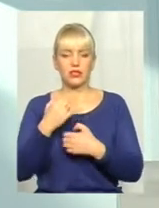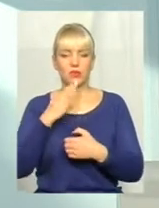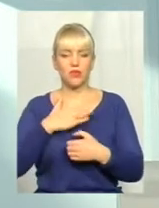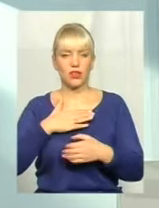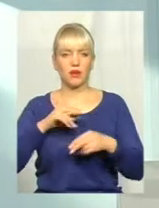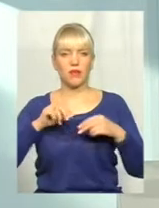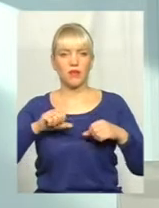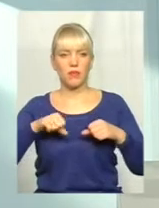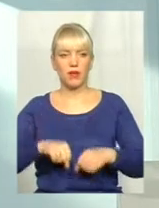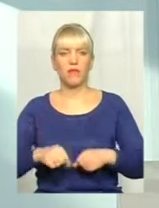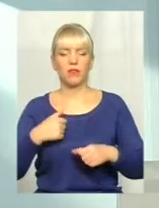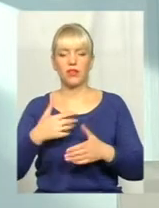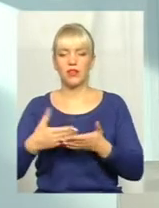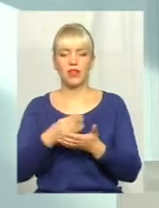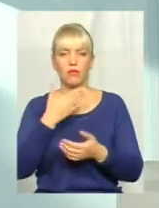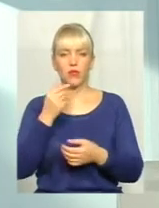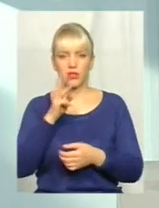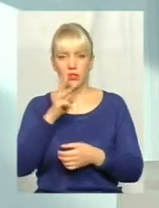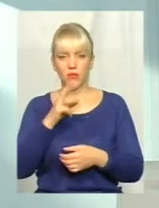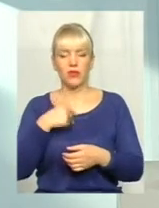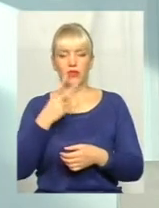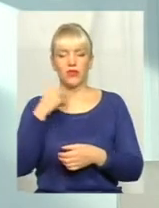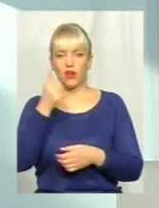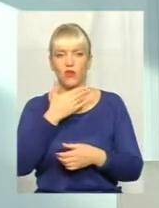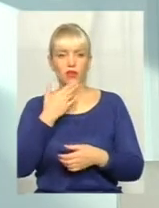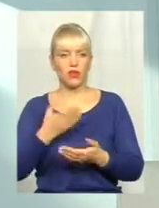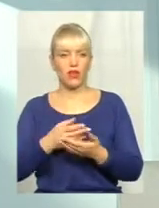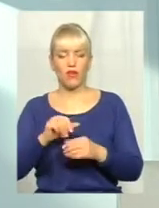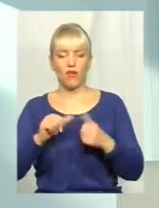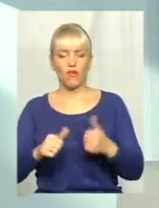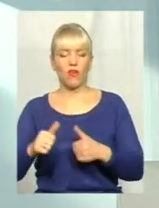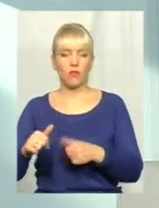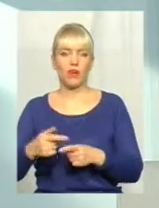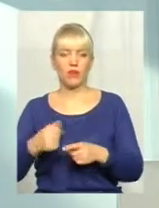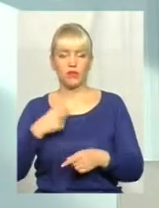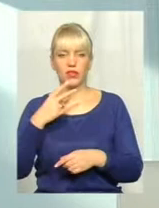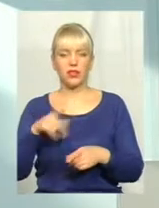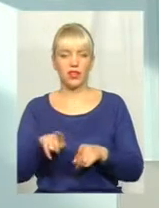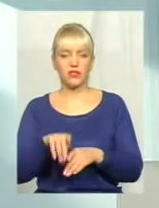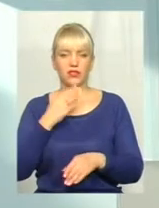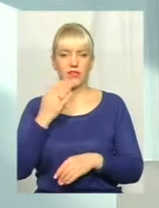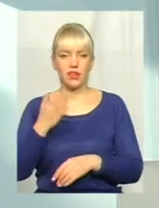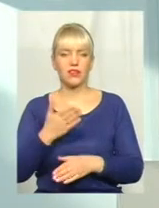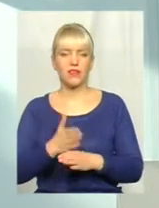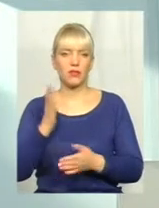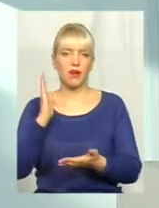зарплату, мене 2 роки не оформляють. Ми таке звернення відправляли до вищестоящого органу, до Держпраці, і він